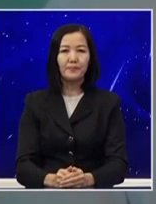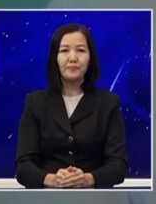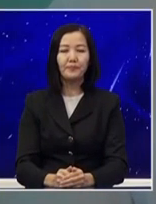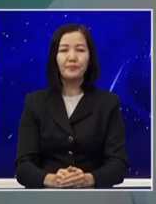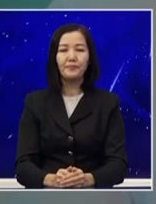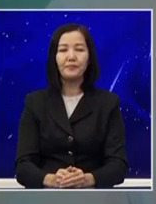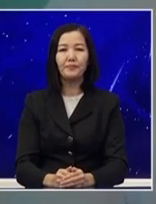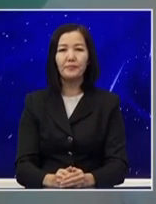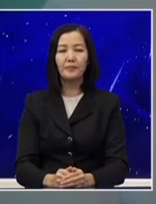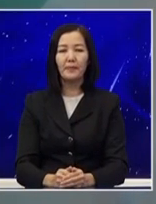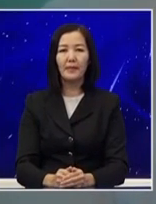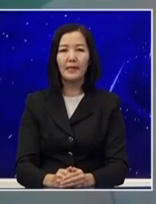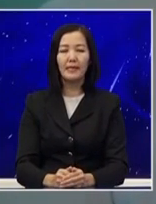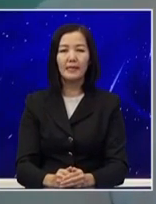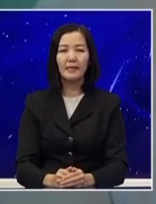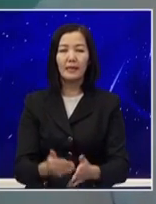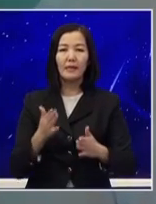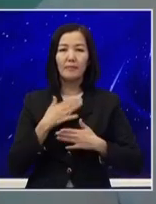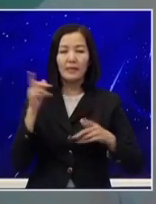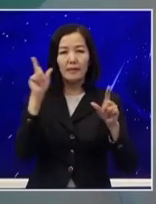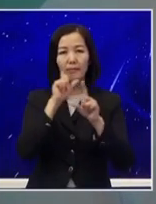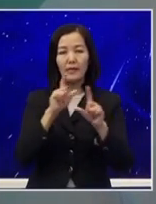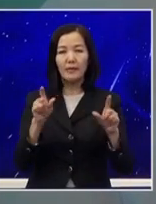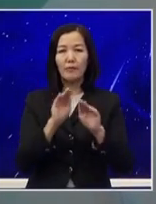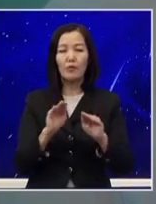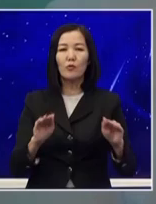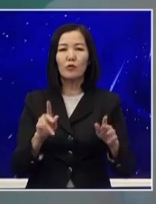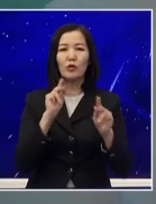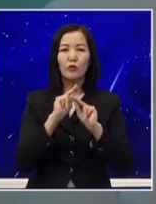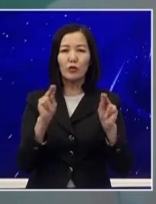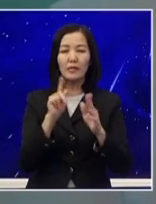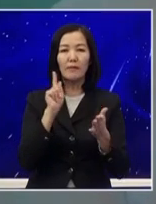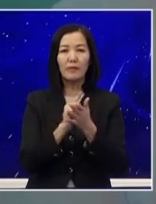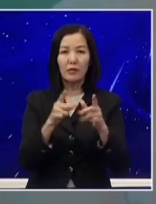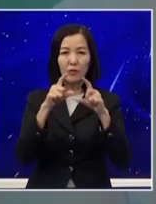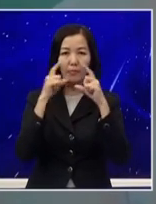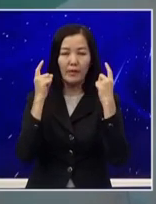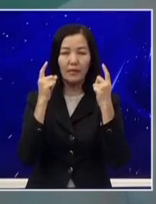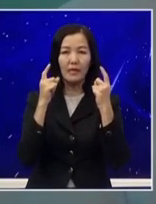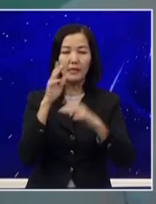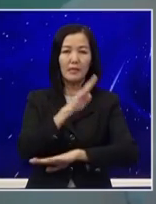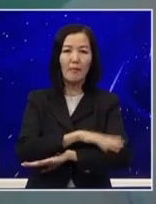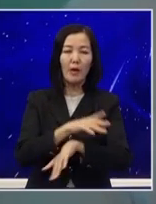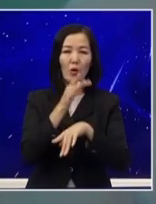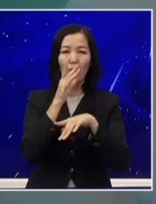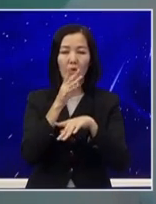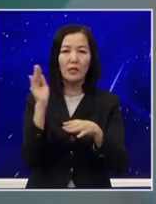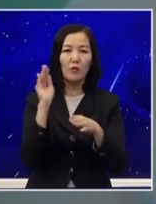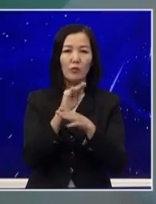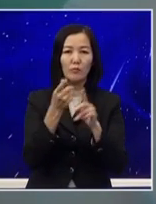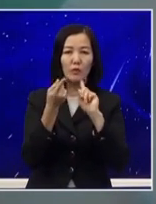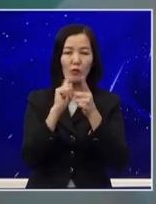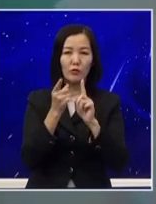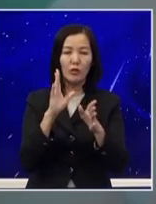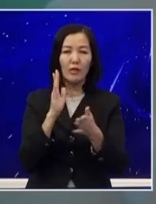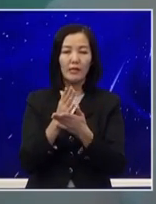Наши учащиеся все носят с собой маски. Бізде мектепте оқушылар, ұстаздар міндетті түрде бетперде тағат. Сабақ уақытында қосымша масканы ауыстырып